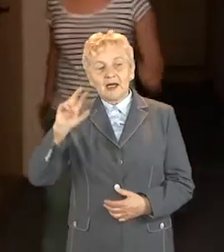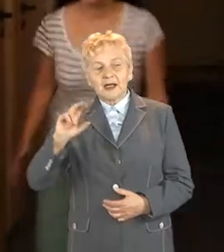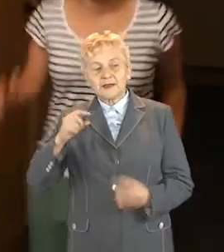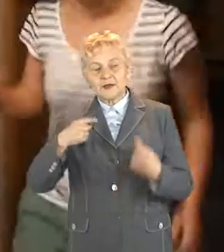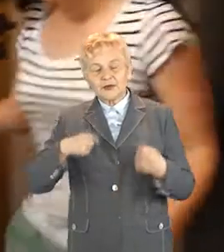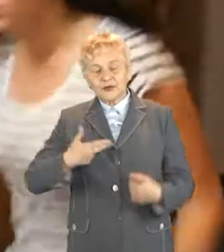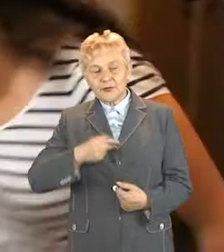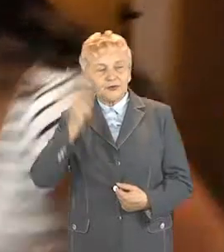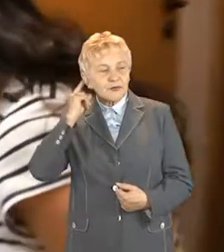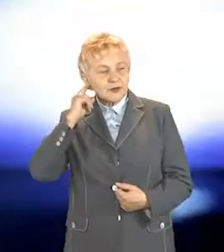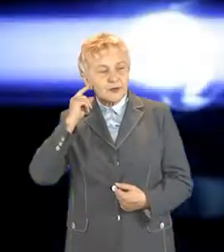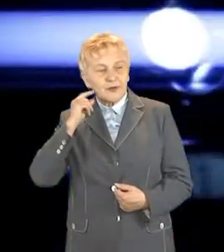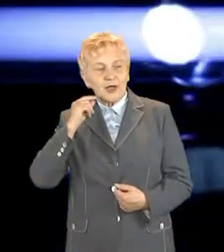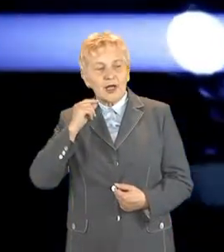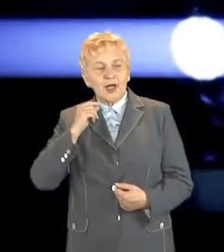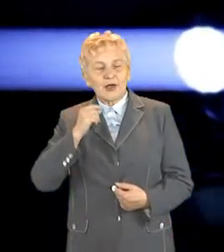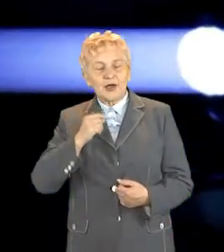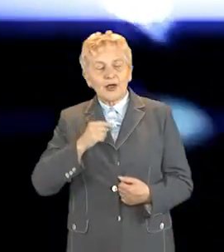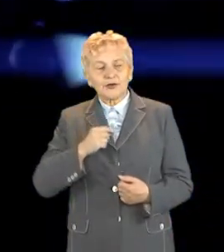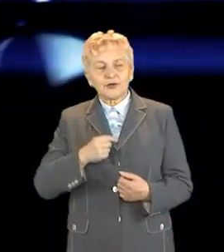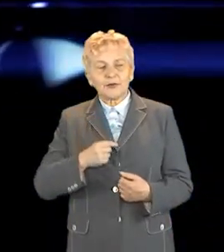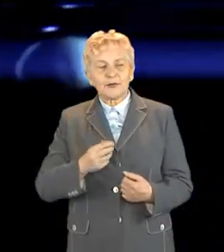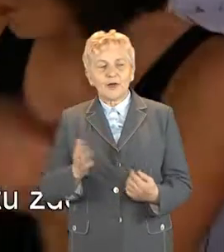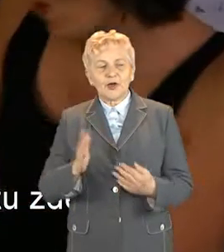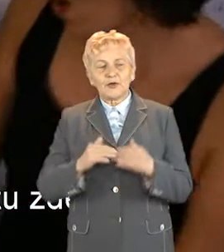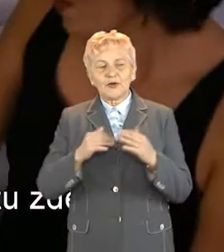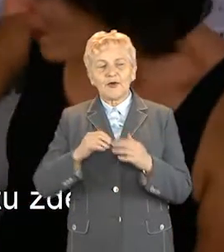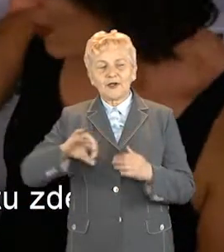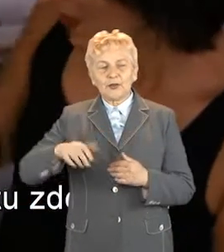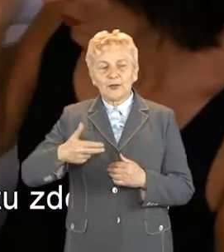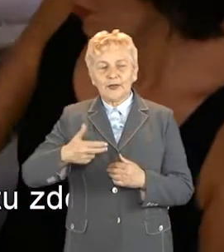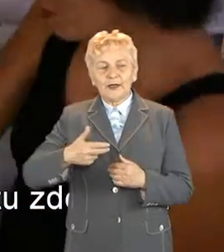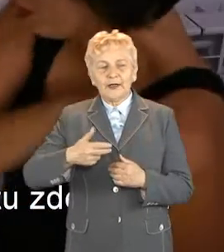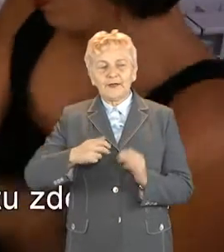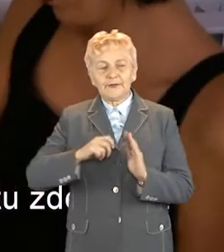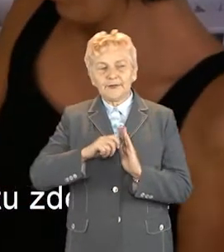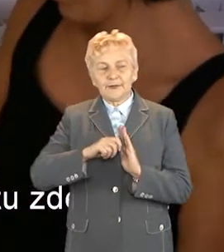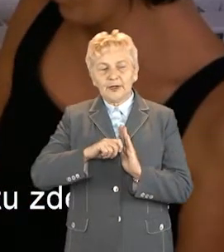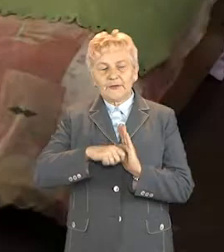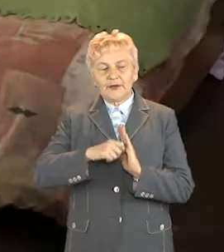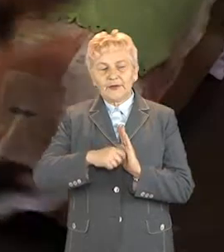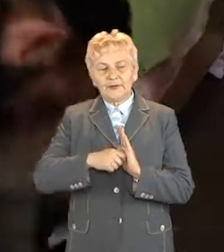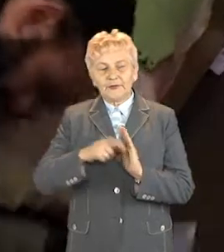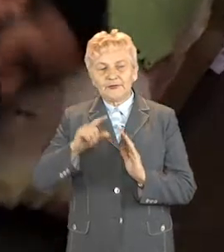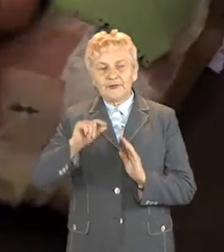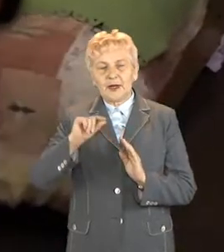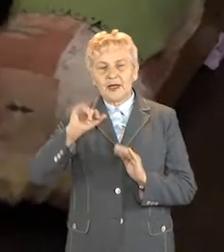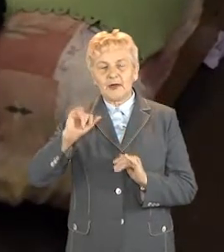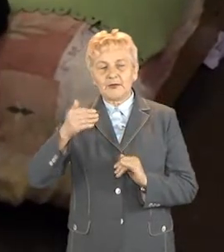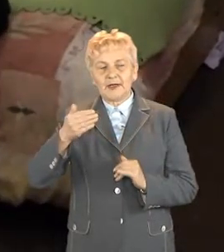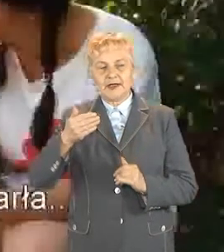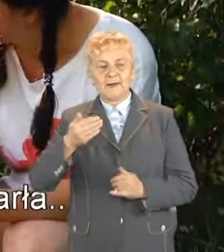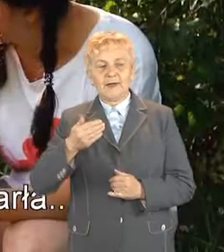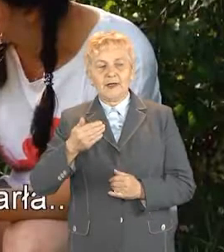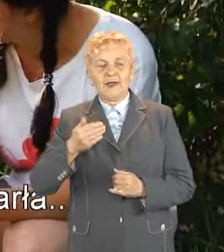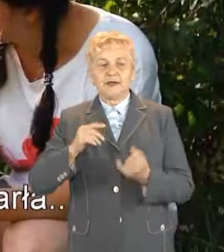Raciborscy niesłyszący stworzyli grupę PJM Filmy, w ramach której nagrywają krótkometrażowe filmy w języku migowym. W filmach występują